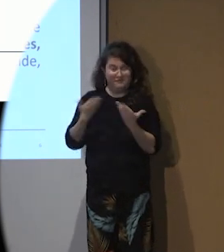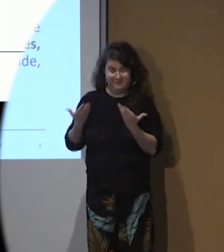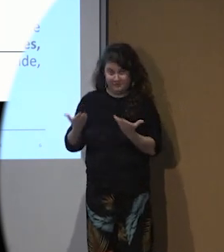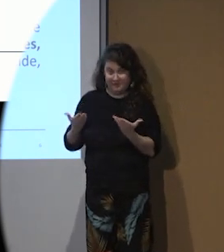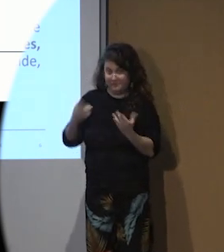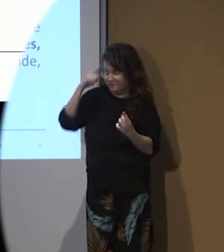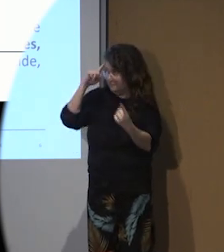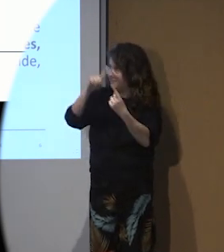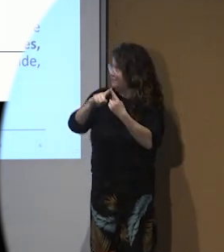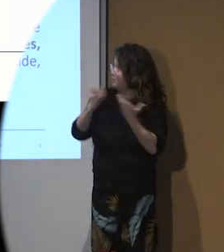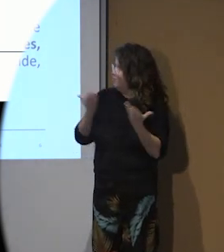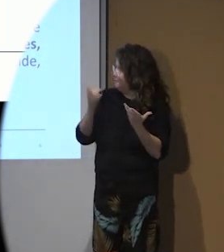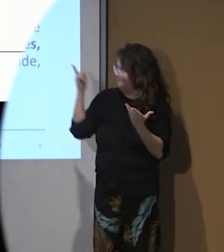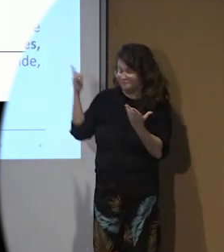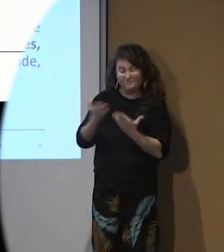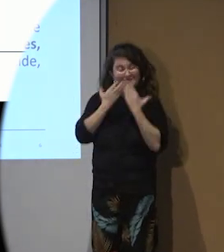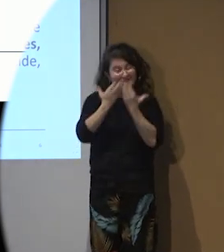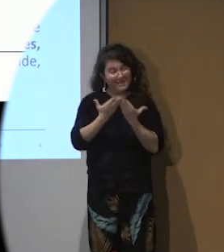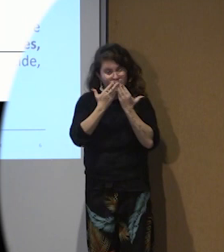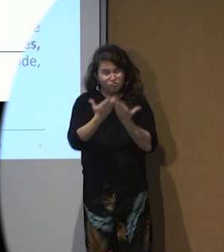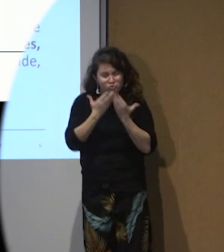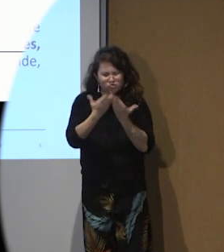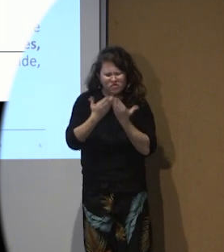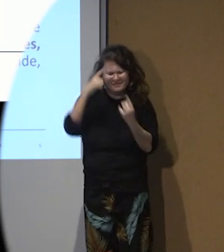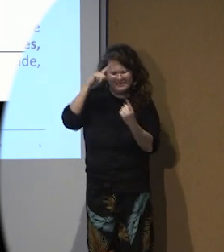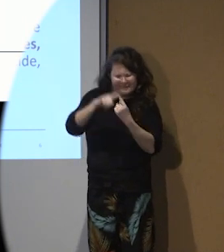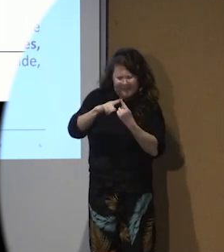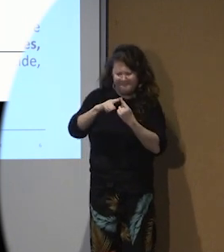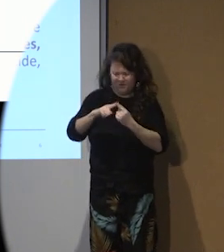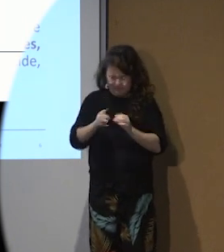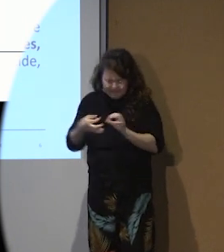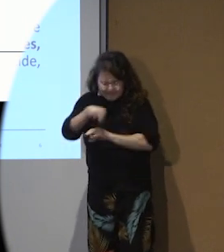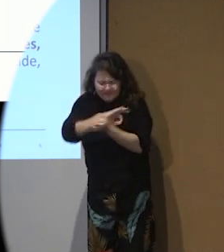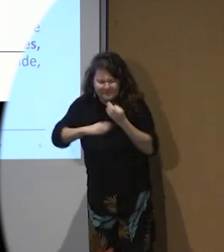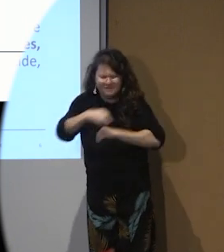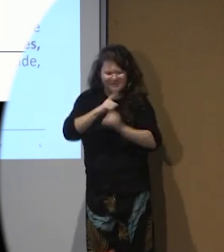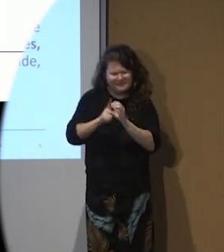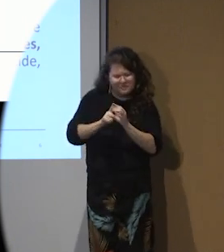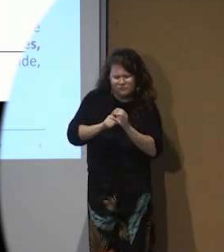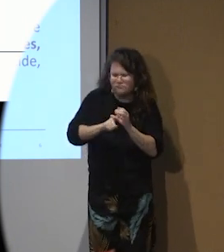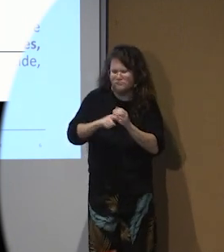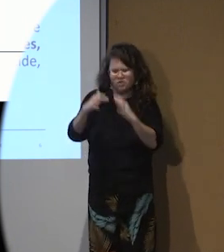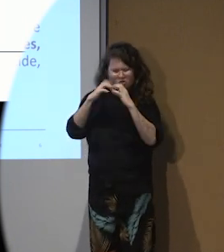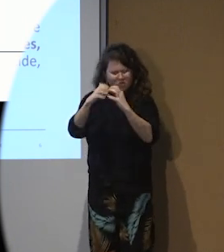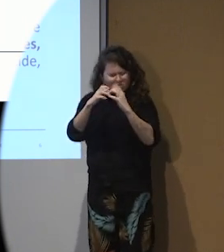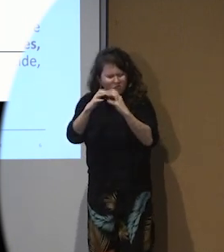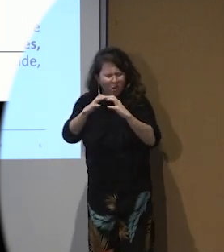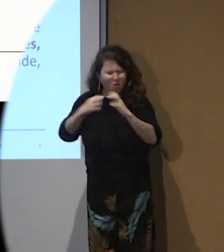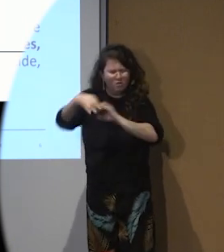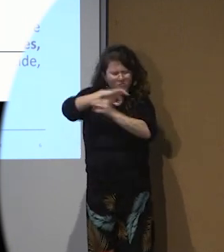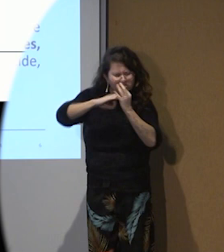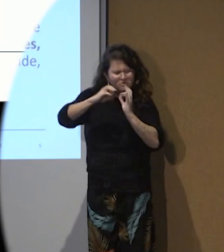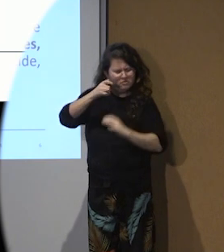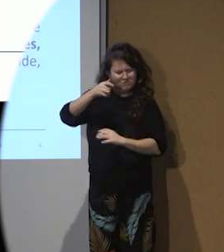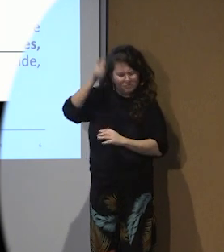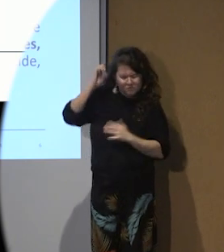les processus, avec toutes ces études, sur les processus cellulaires, tissulaires, neuronales, musculaires, osseux,